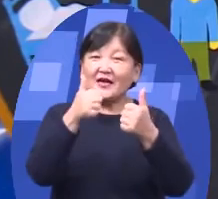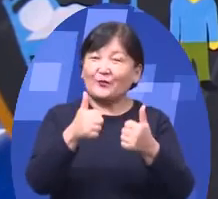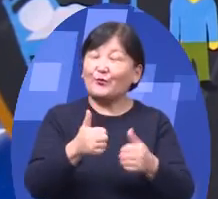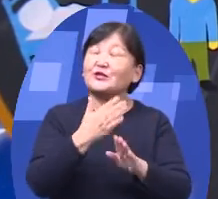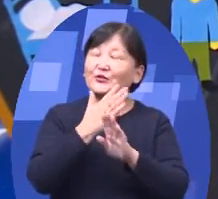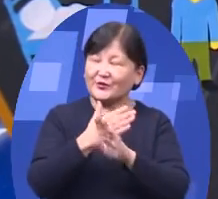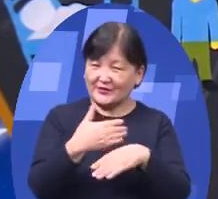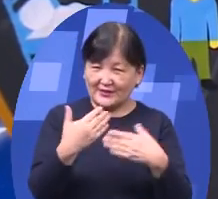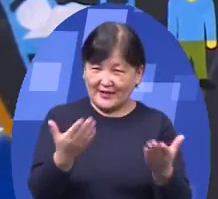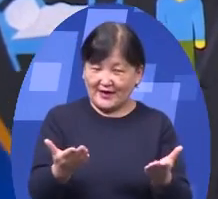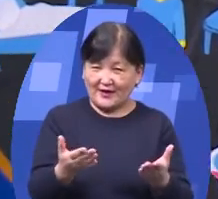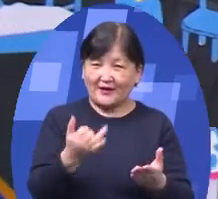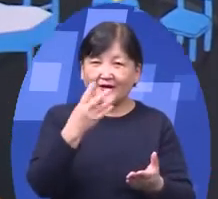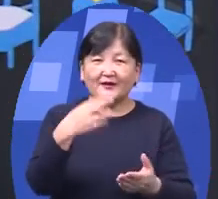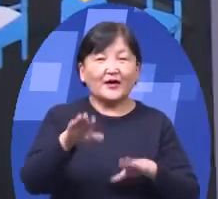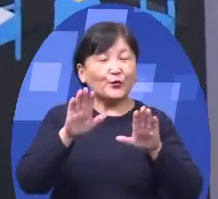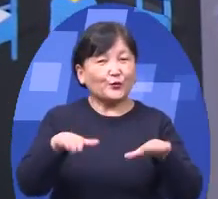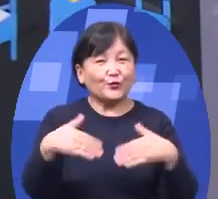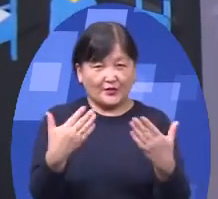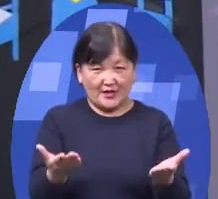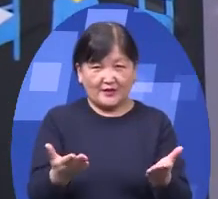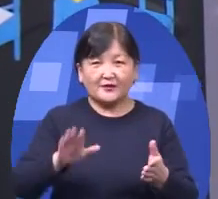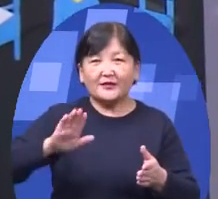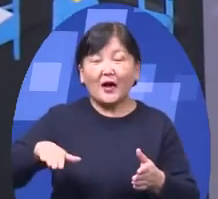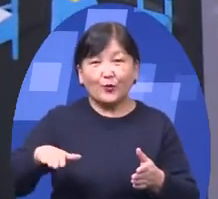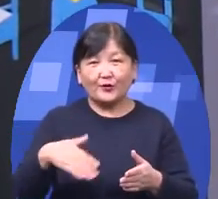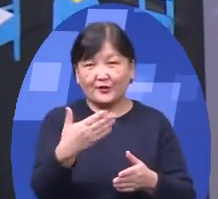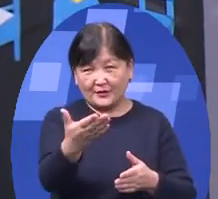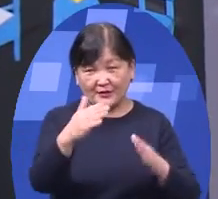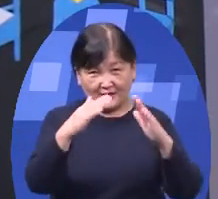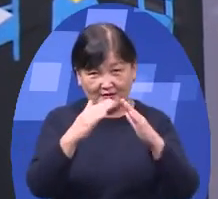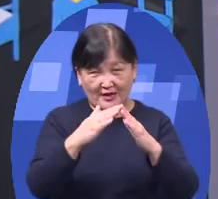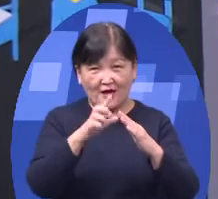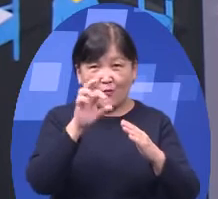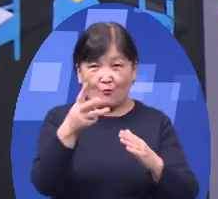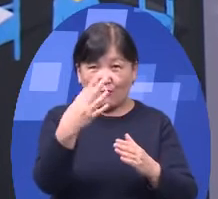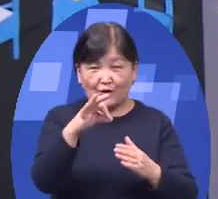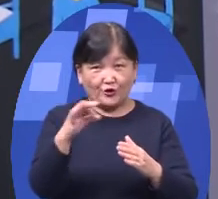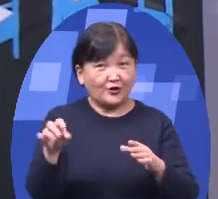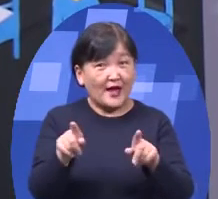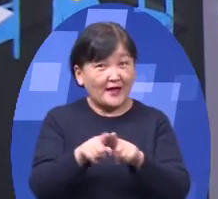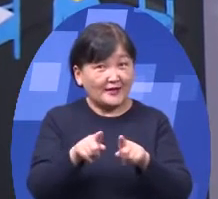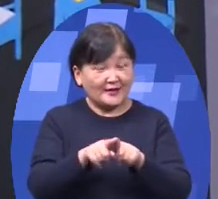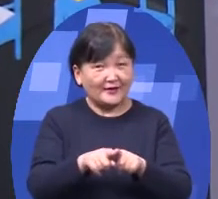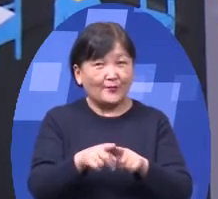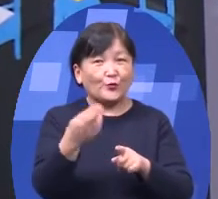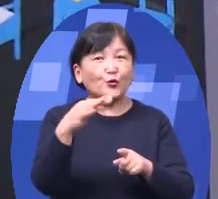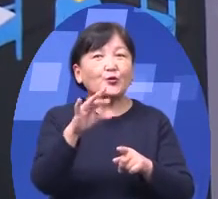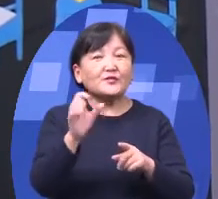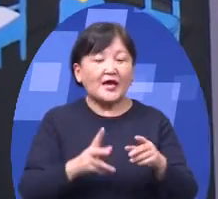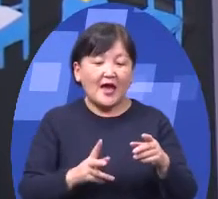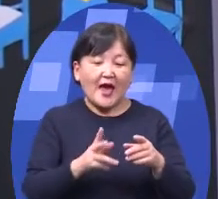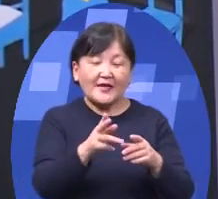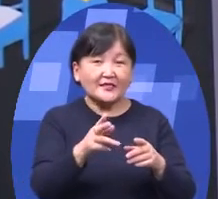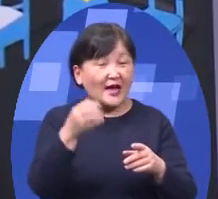өнгөрлөө. За ингээд хүүхдүүдээ та нар гэртээ болдоотой адилхан төрсөн хайчлахаа